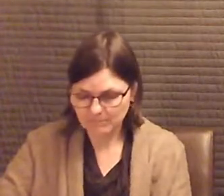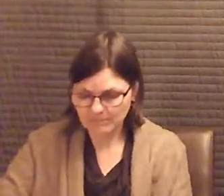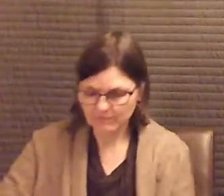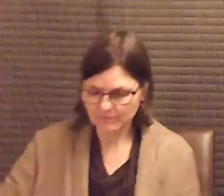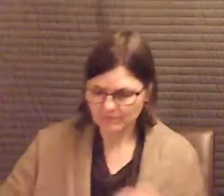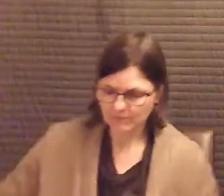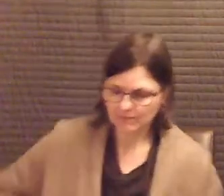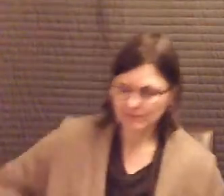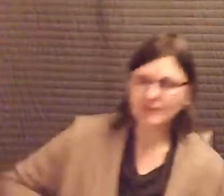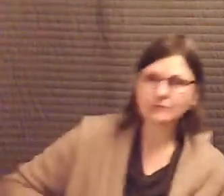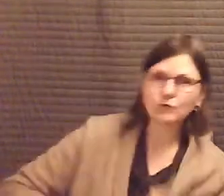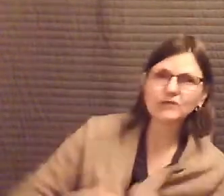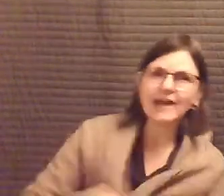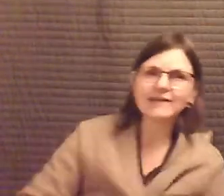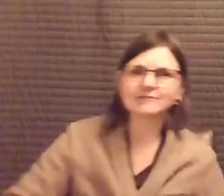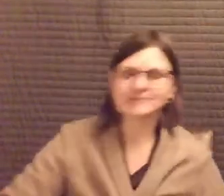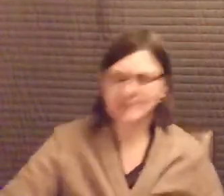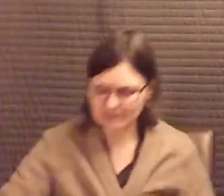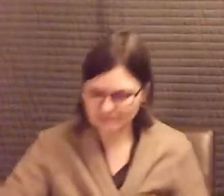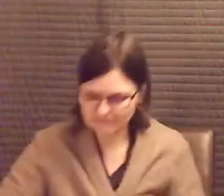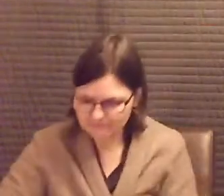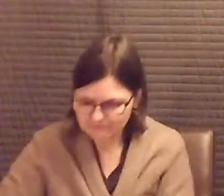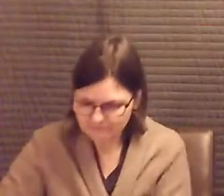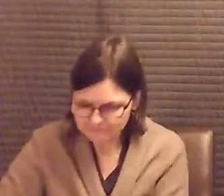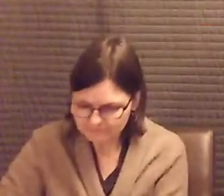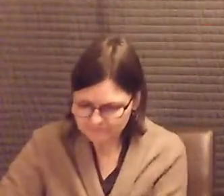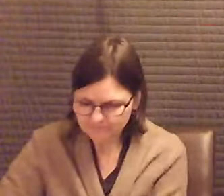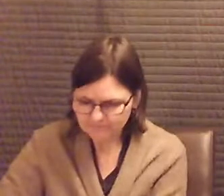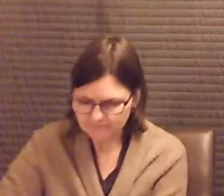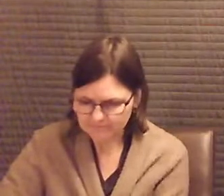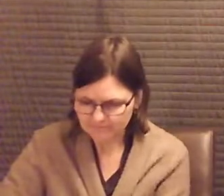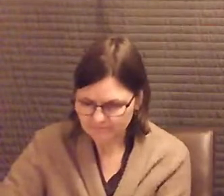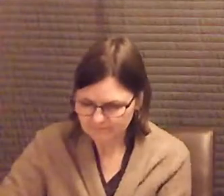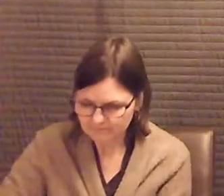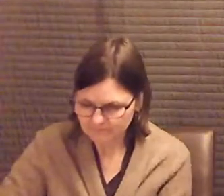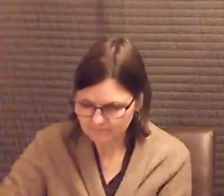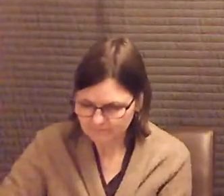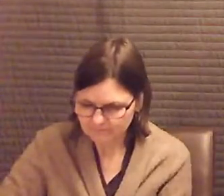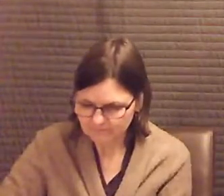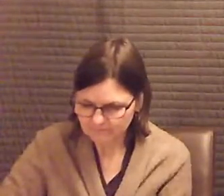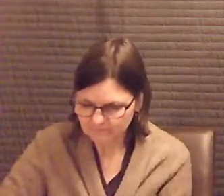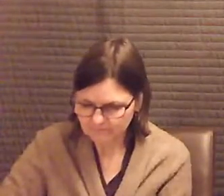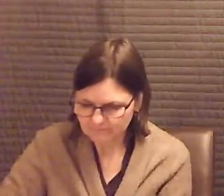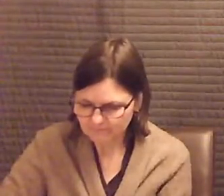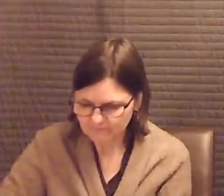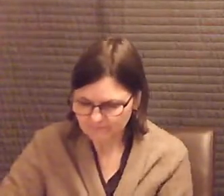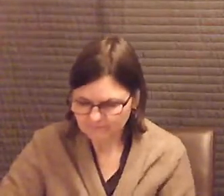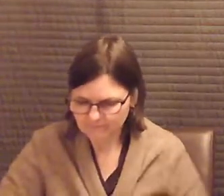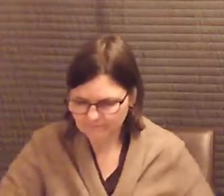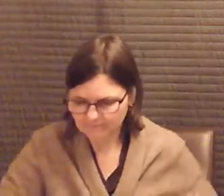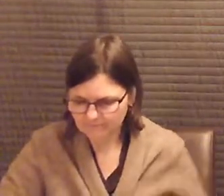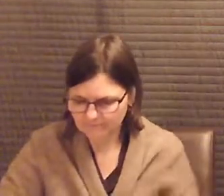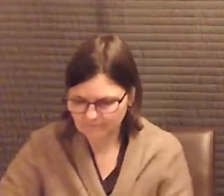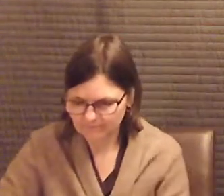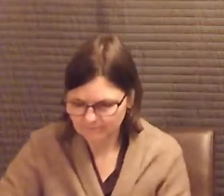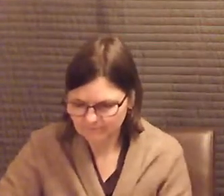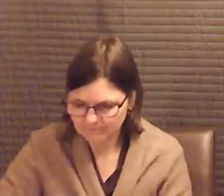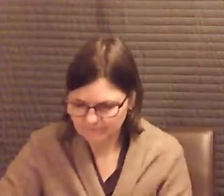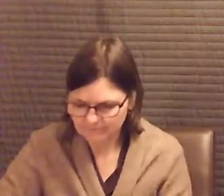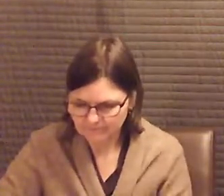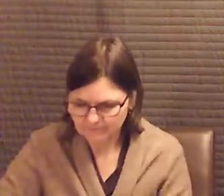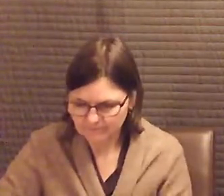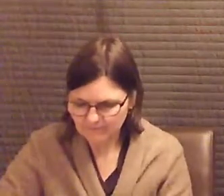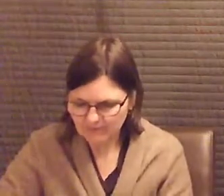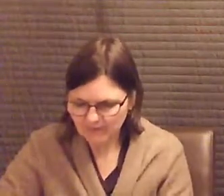puntje de voorste lijn laten we goed kijken of is 9 en die hebben we voor miss amelia en de hersen media is er een maleiers aan